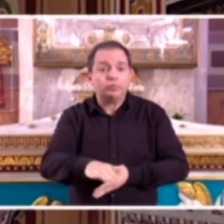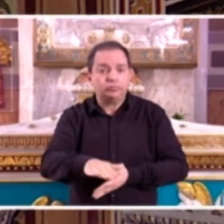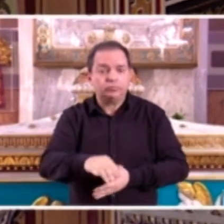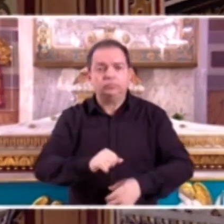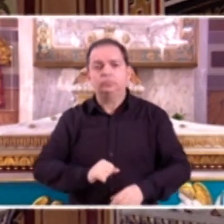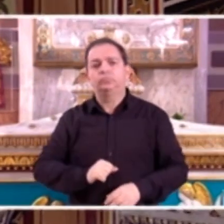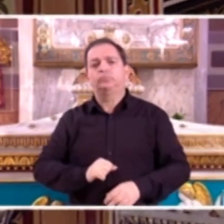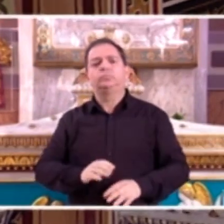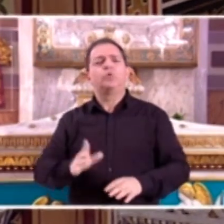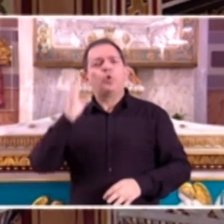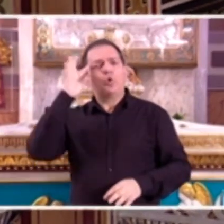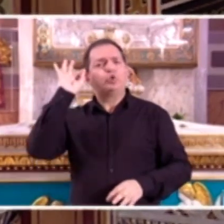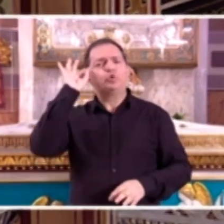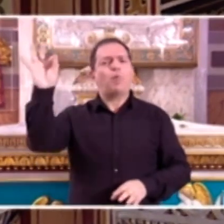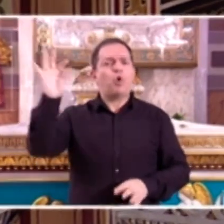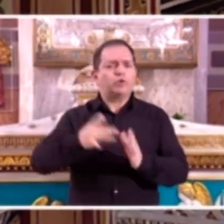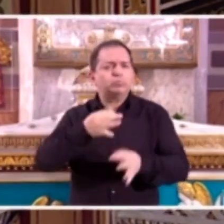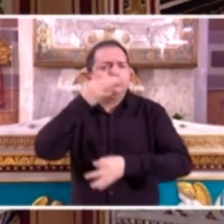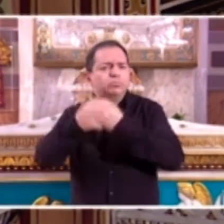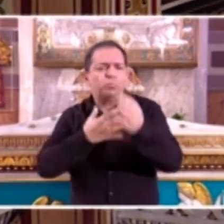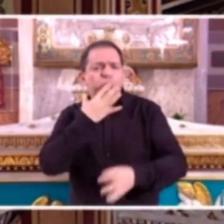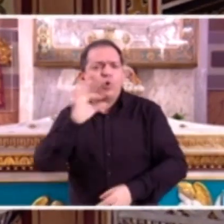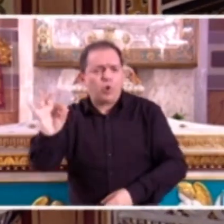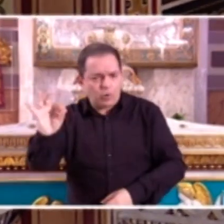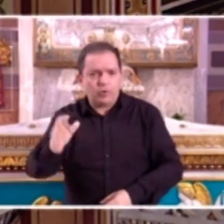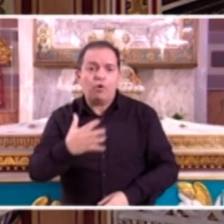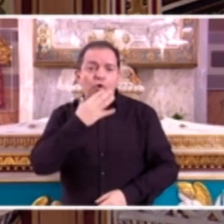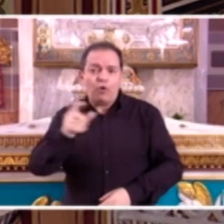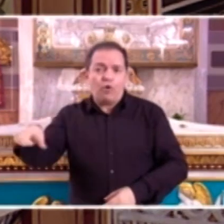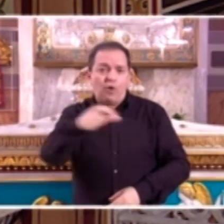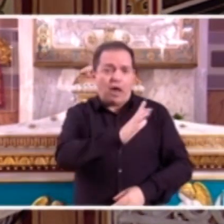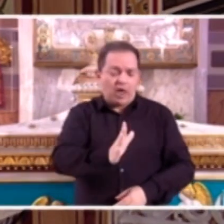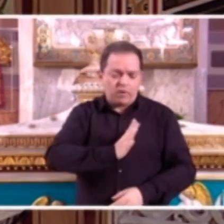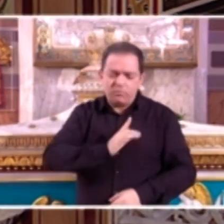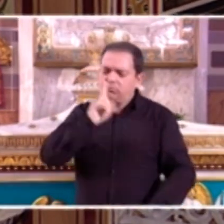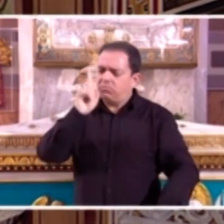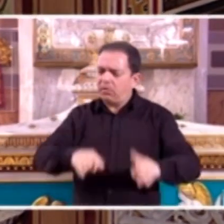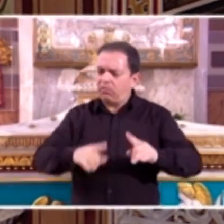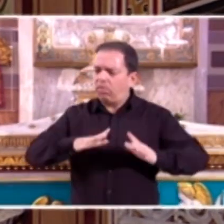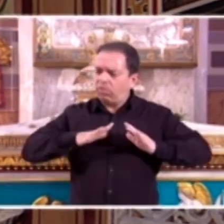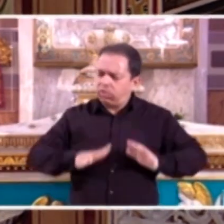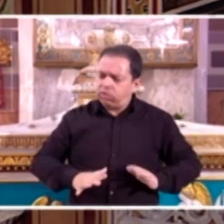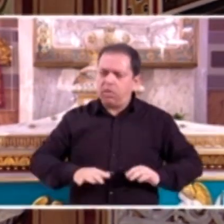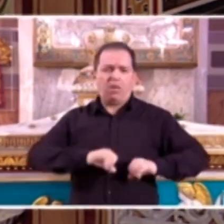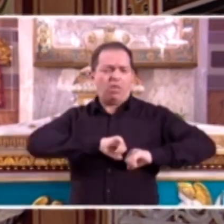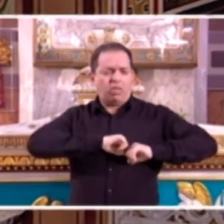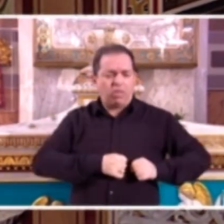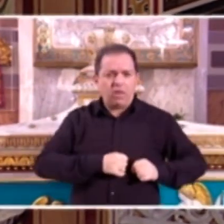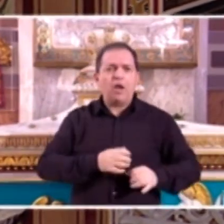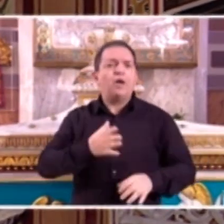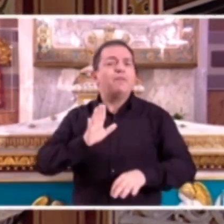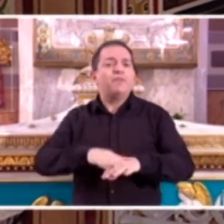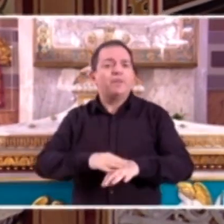να ξεριζώσει από την καρδιά του ανθρώπου την απόγνωση που επιφέρει η